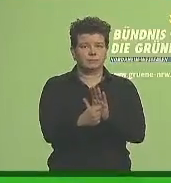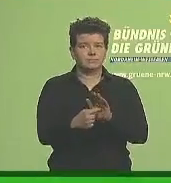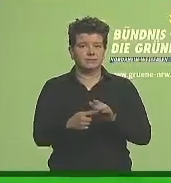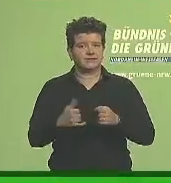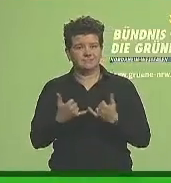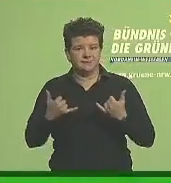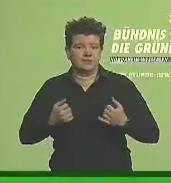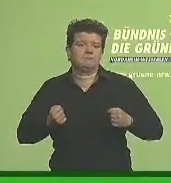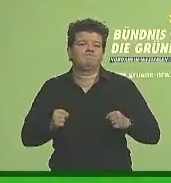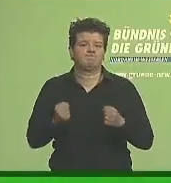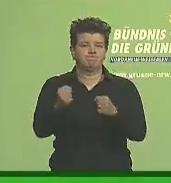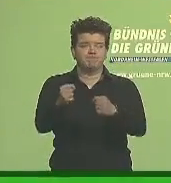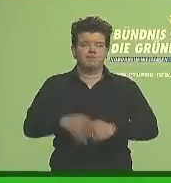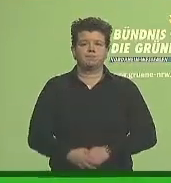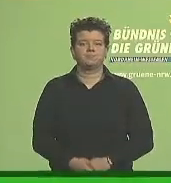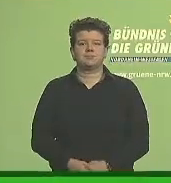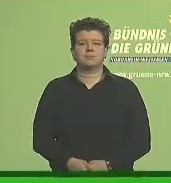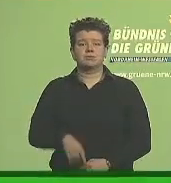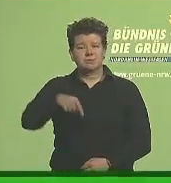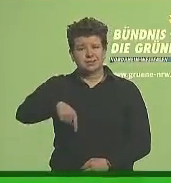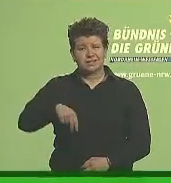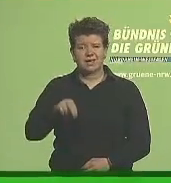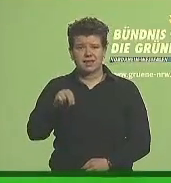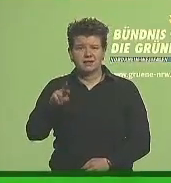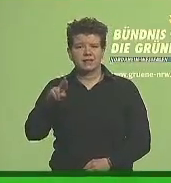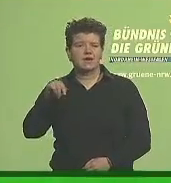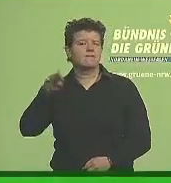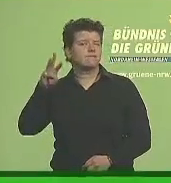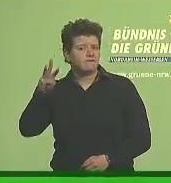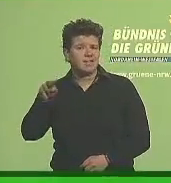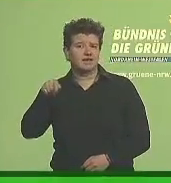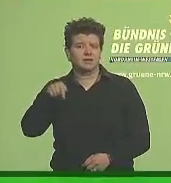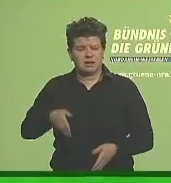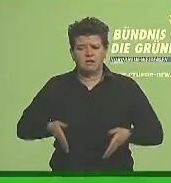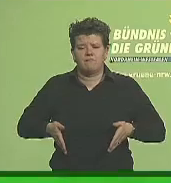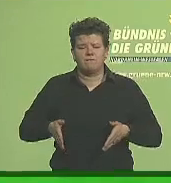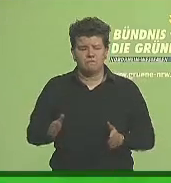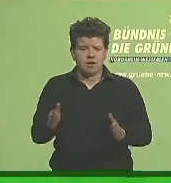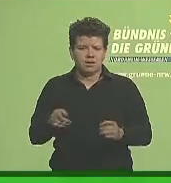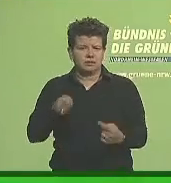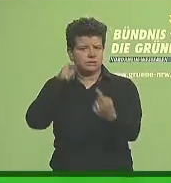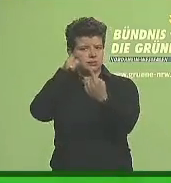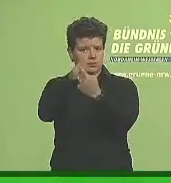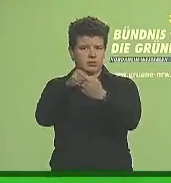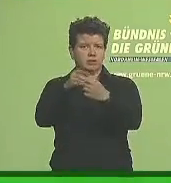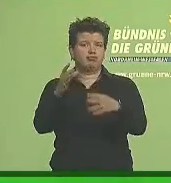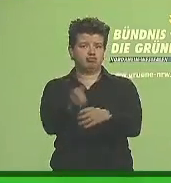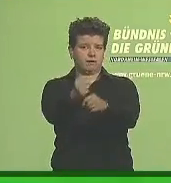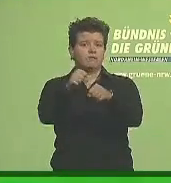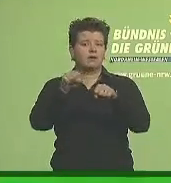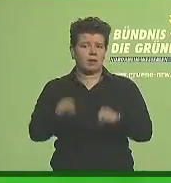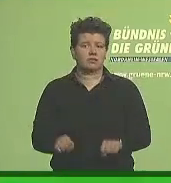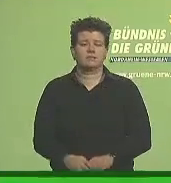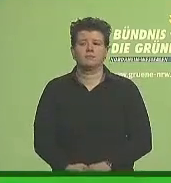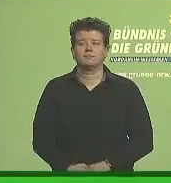machen den Weg hier in Nordrhein-Westfalen dafür frei. Liebe Freundinnen und Freunde,